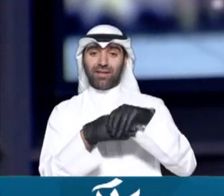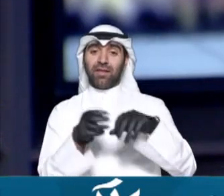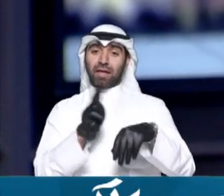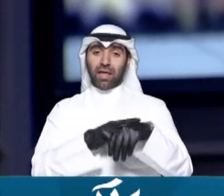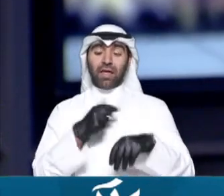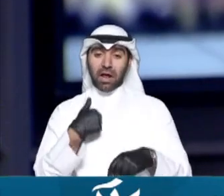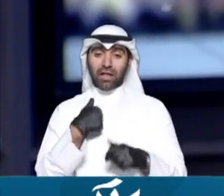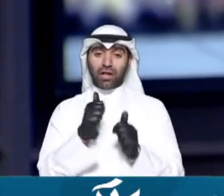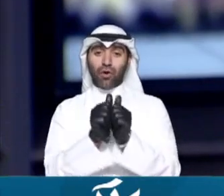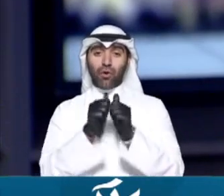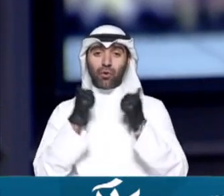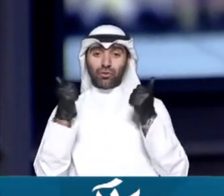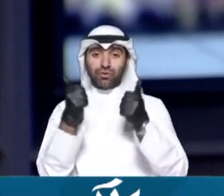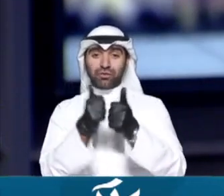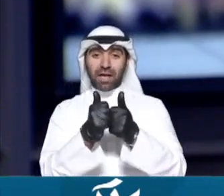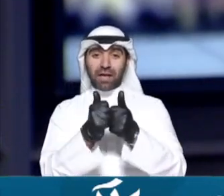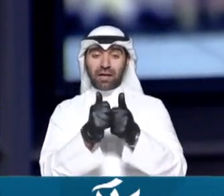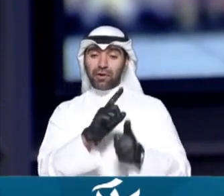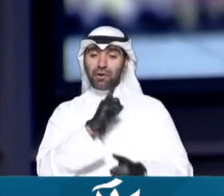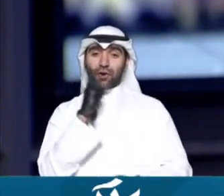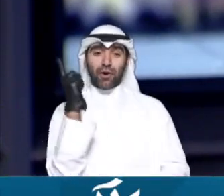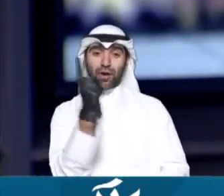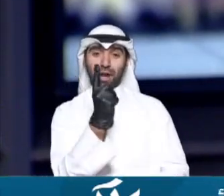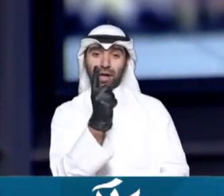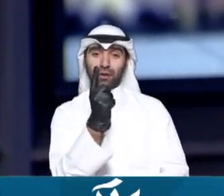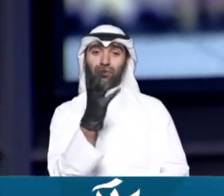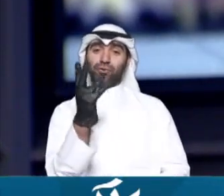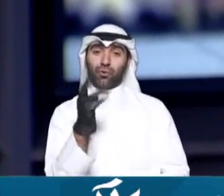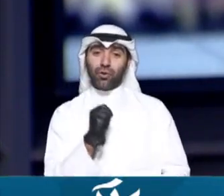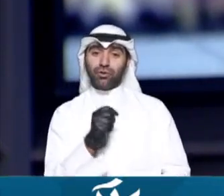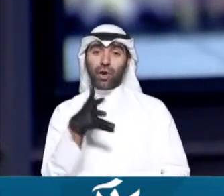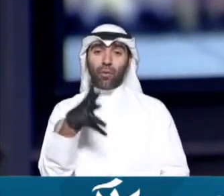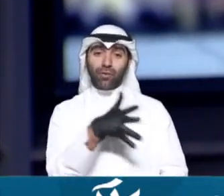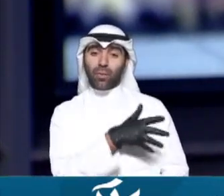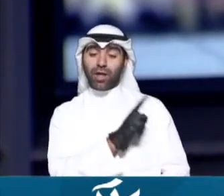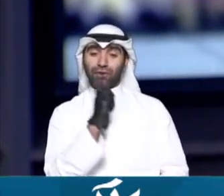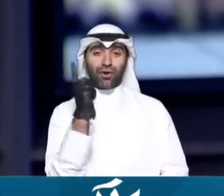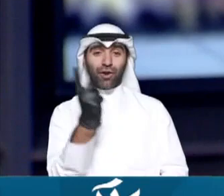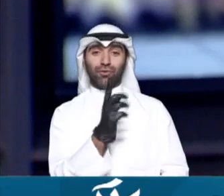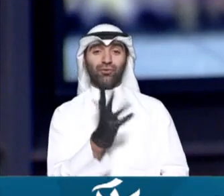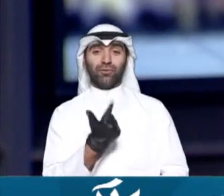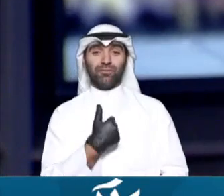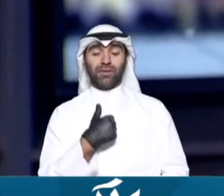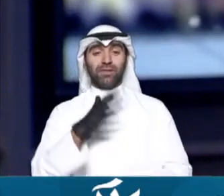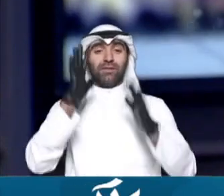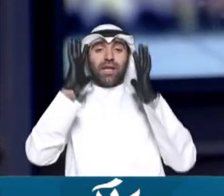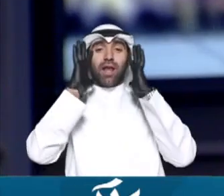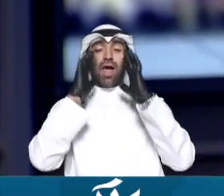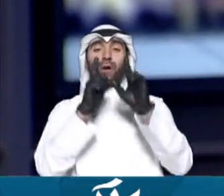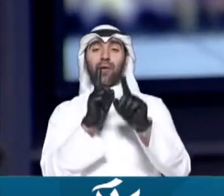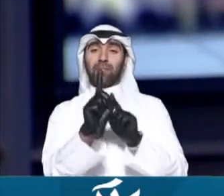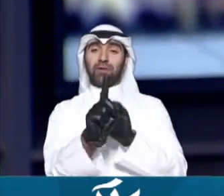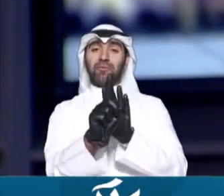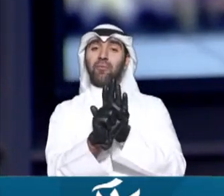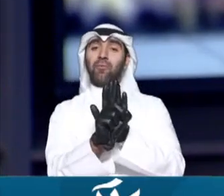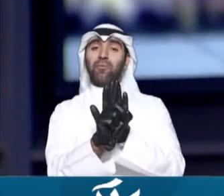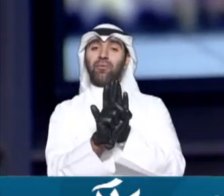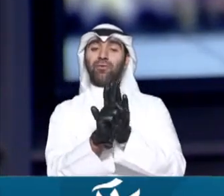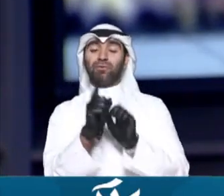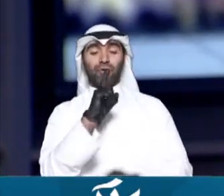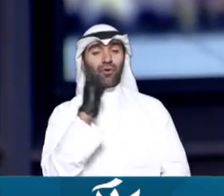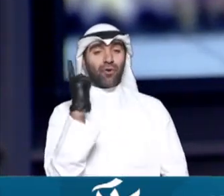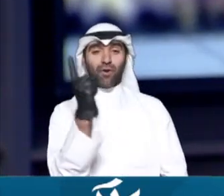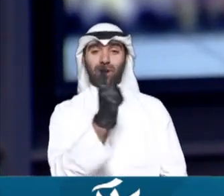الجماعة. نعم. وبعدين نفتح المصحف وأقرأ من المصحف. نعم. وبعدين نبدأ إحنا